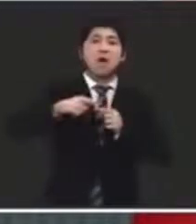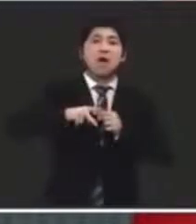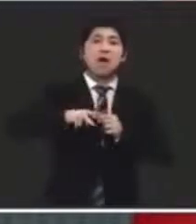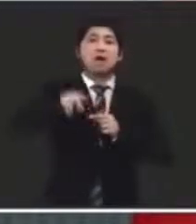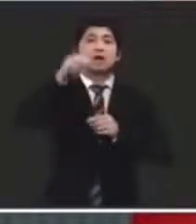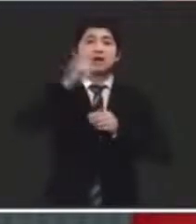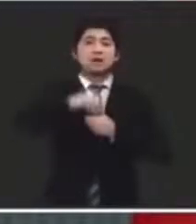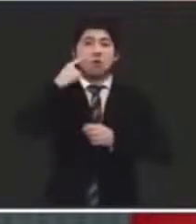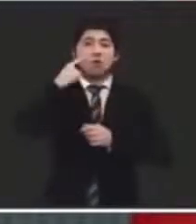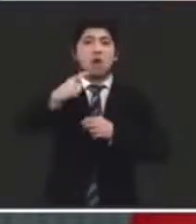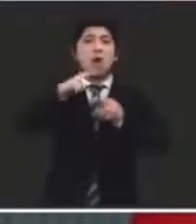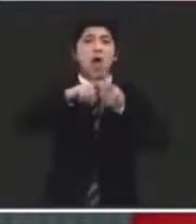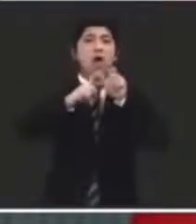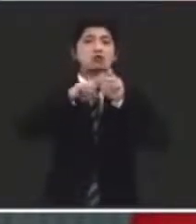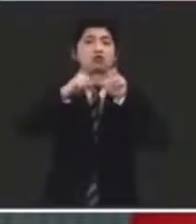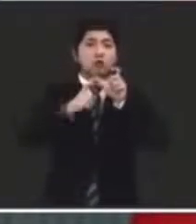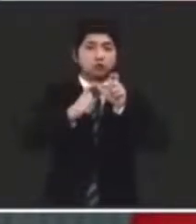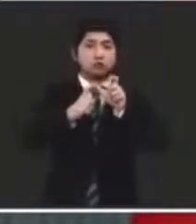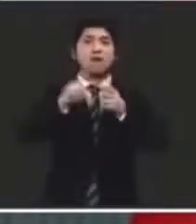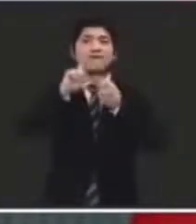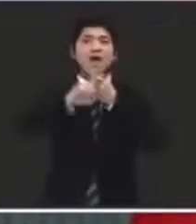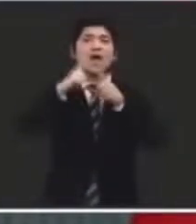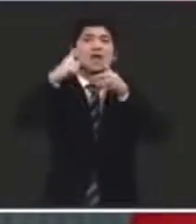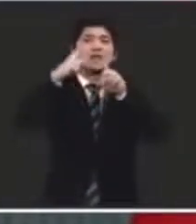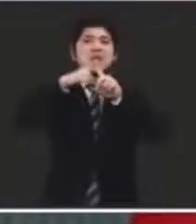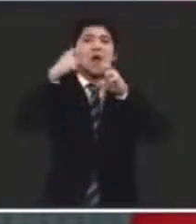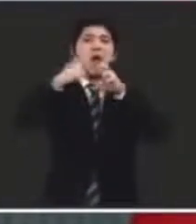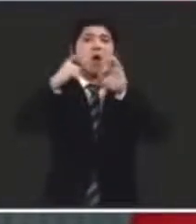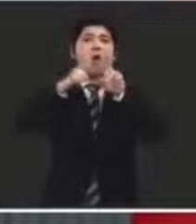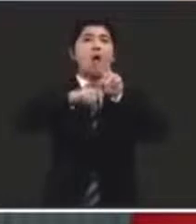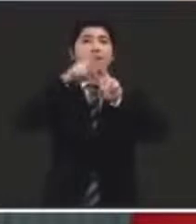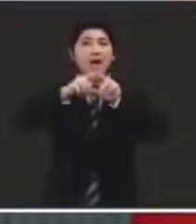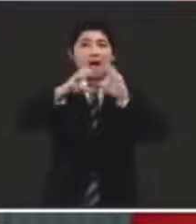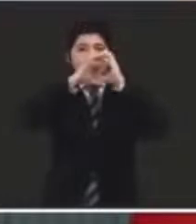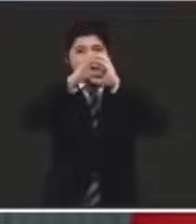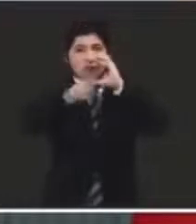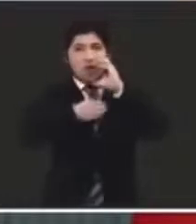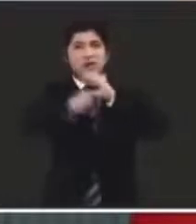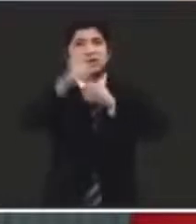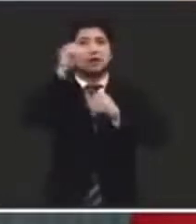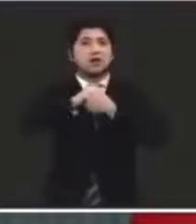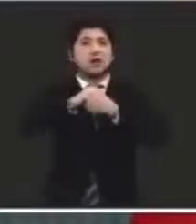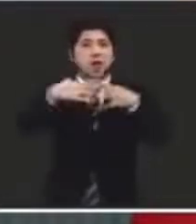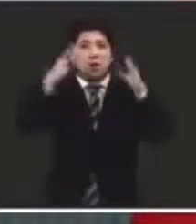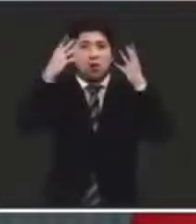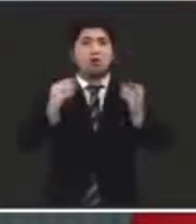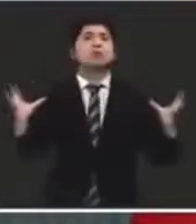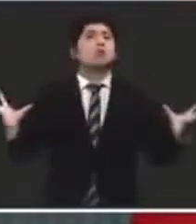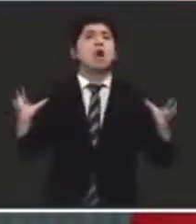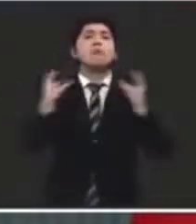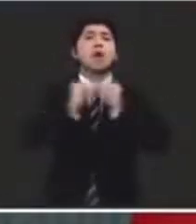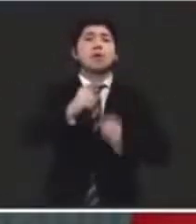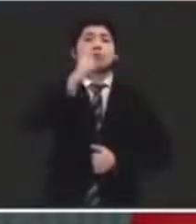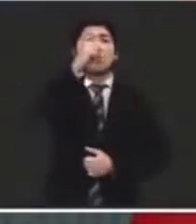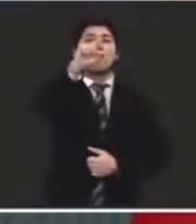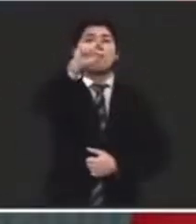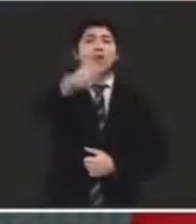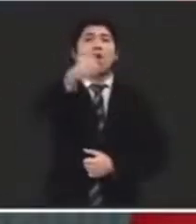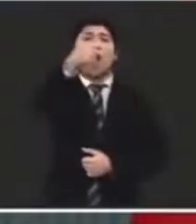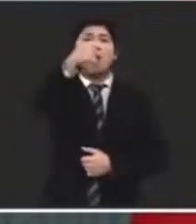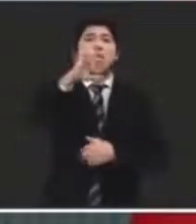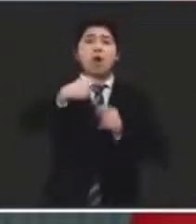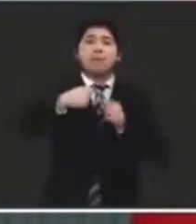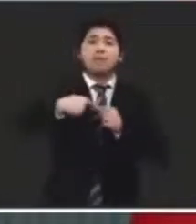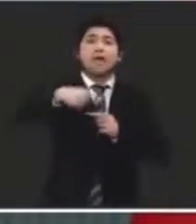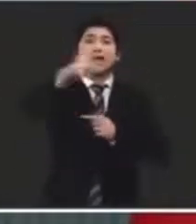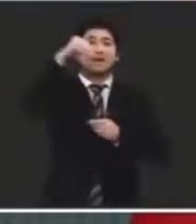bulan Asos ve Troya tünellerinin de yer aldığı toplamı 9,6